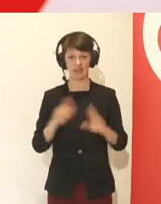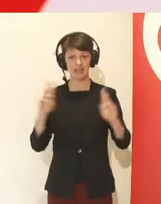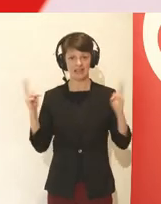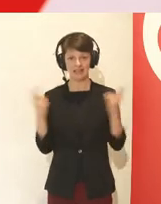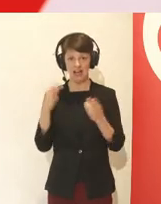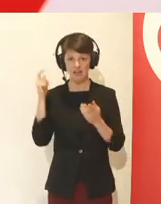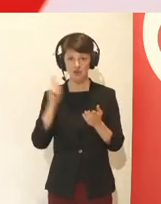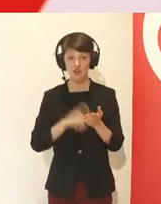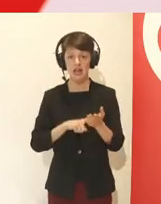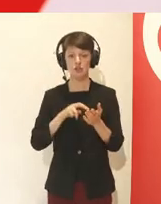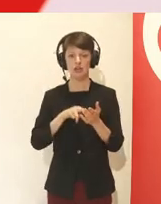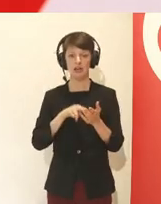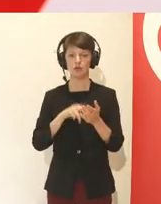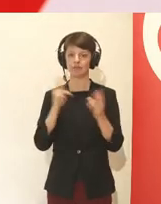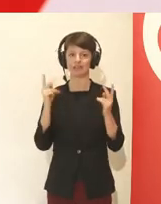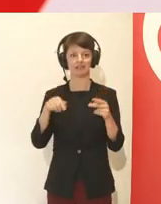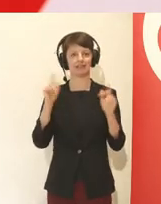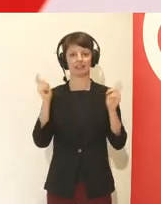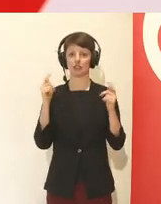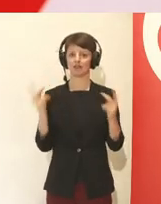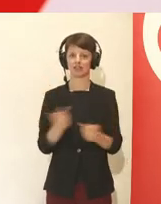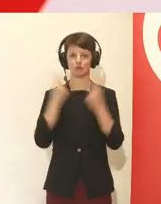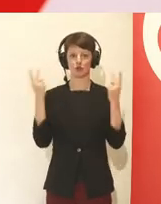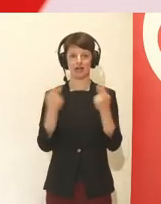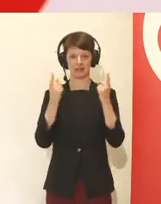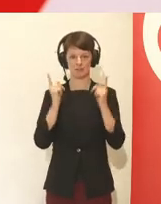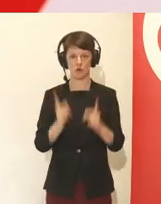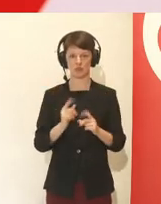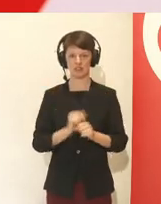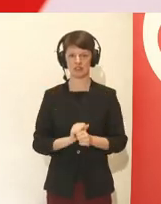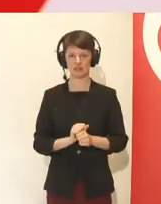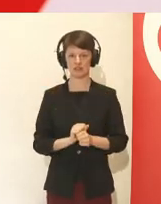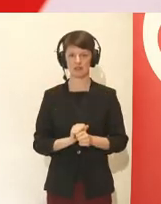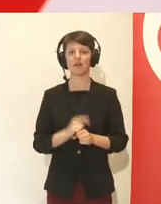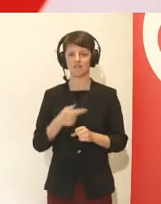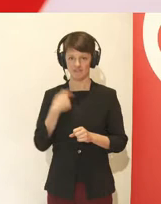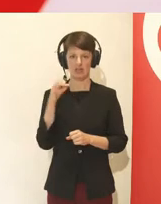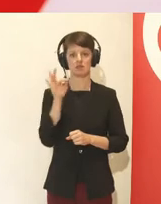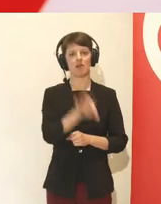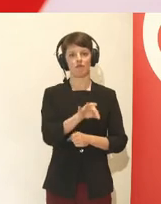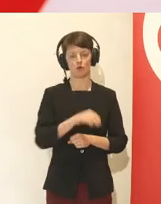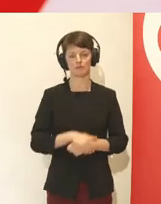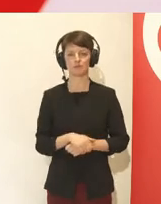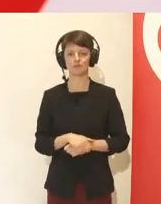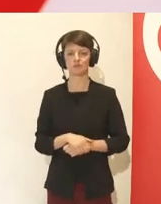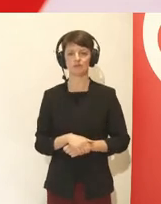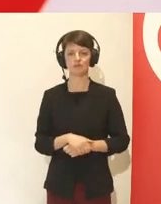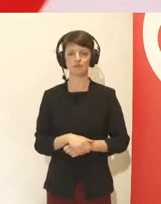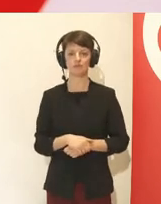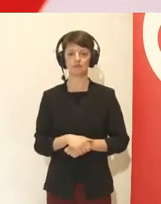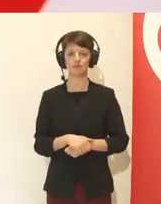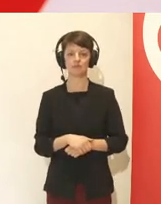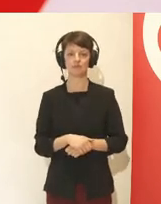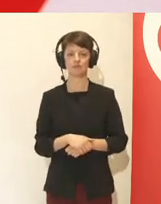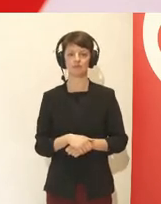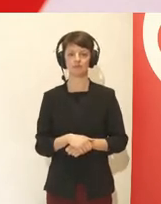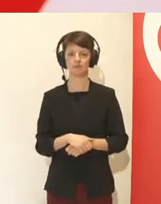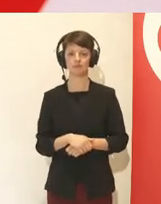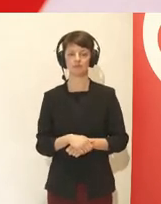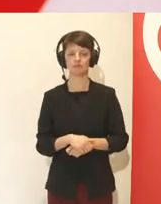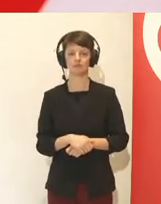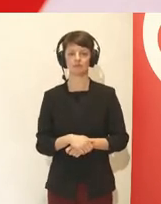muss eine selbstverständliche sache in dieser gesellschaft sein und wir stehen dafür wenn